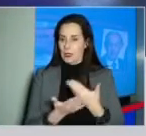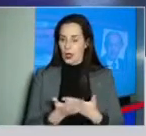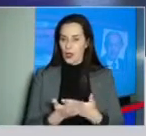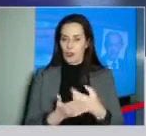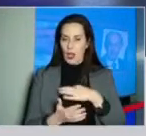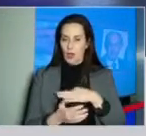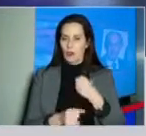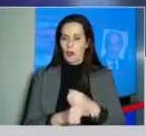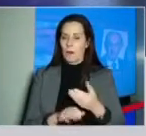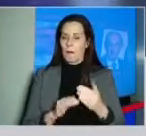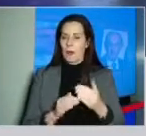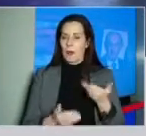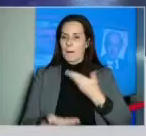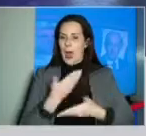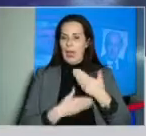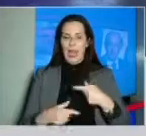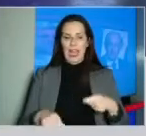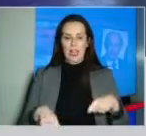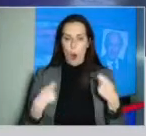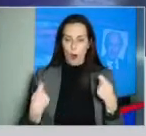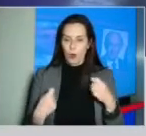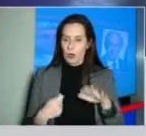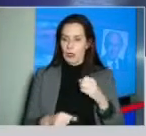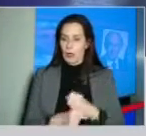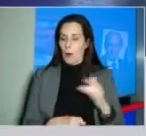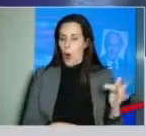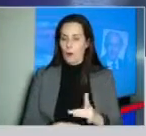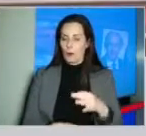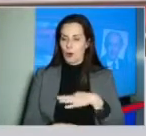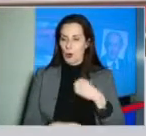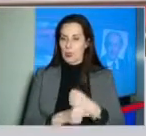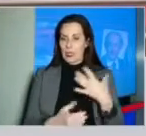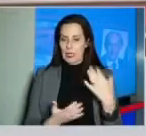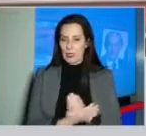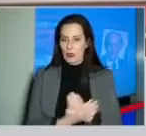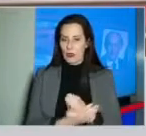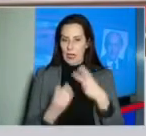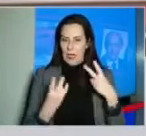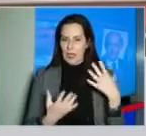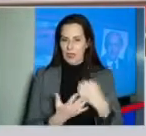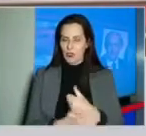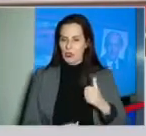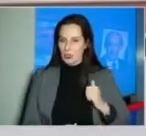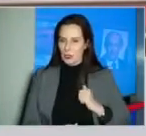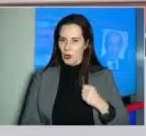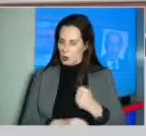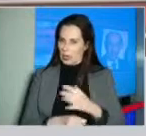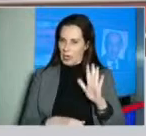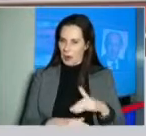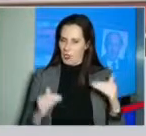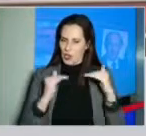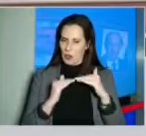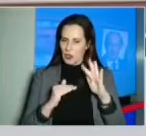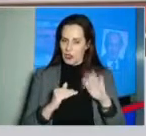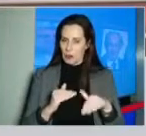שעוסק בעלייה, עוסק בחינוך, הוא עוסק גם כן באויבים שלנו, עוסק בניצחון, ערך הניצחון של צה"ל, הוא עוסק גם כן בשוויון.